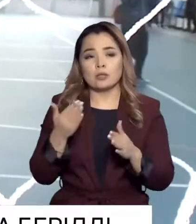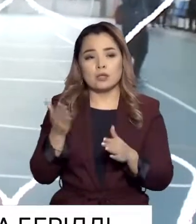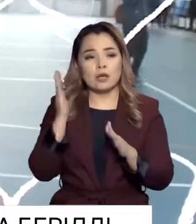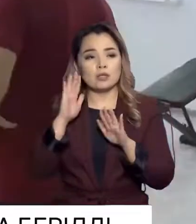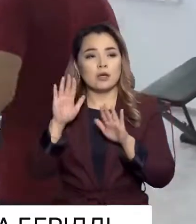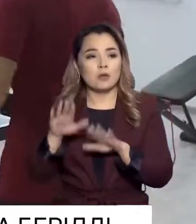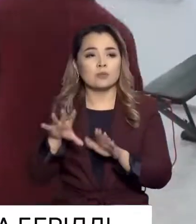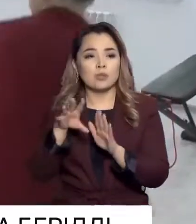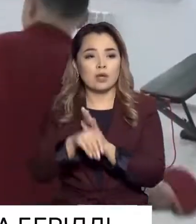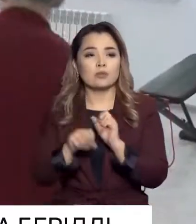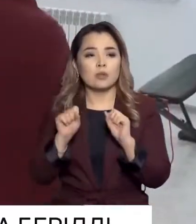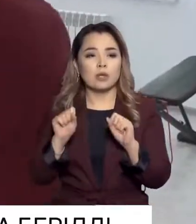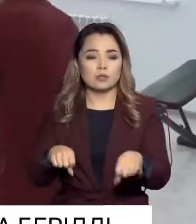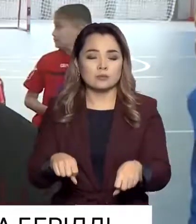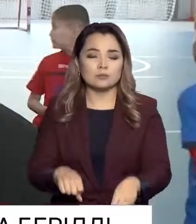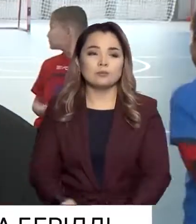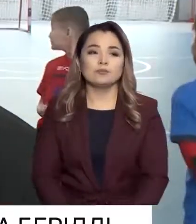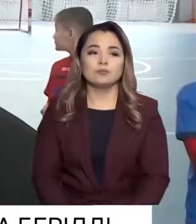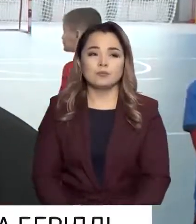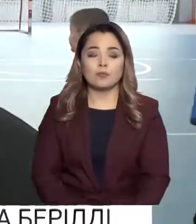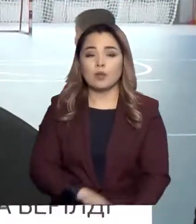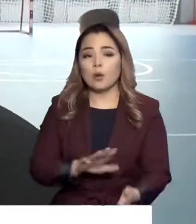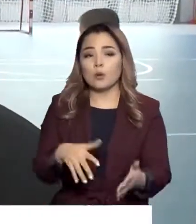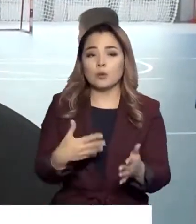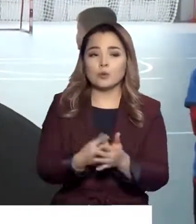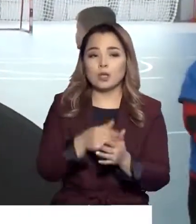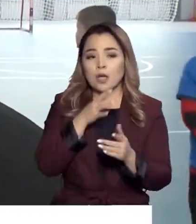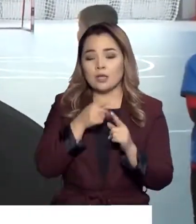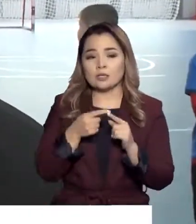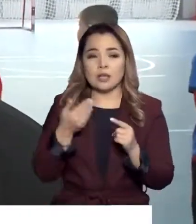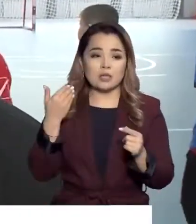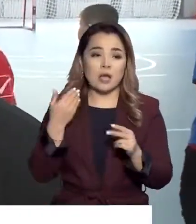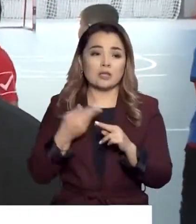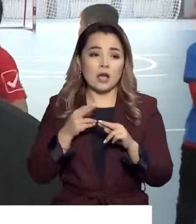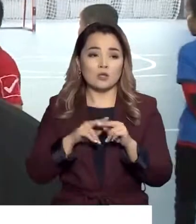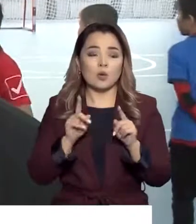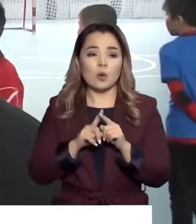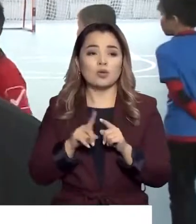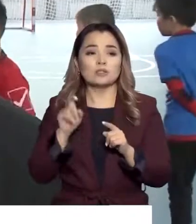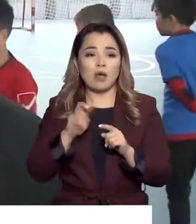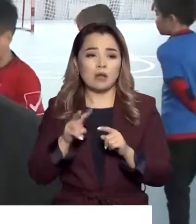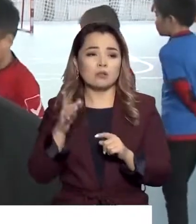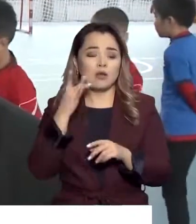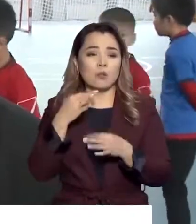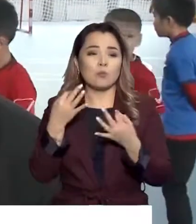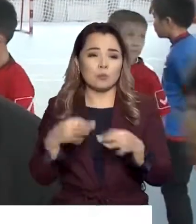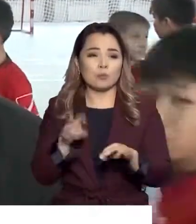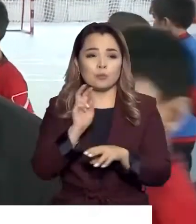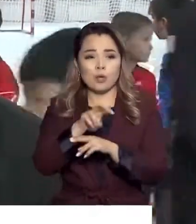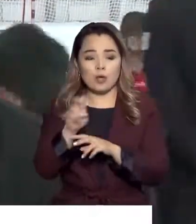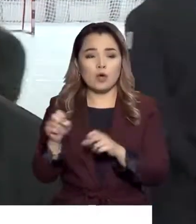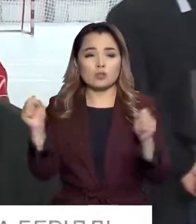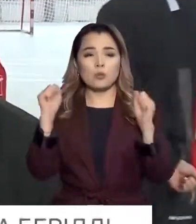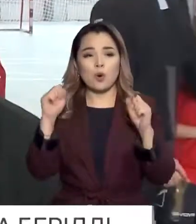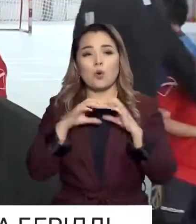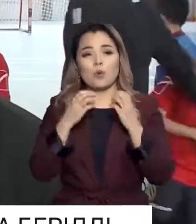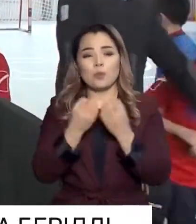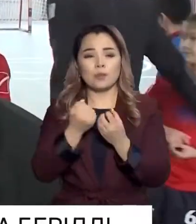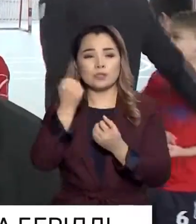бар. Осыған дейінгі бос, яғни залдарды айналысып жүрдік, спорт комплексімізде, ескі